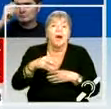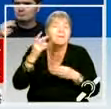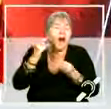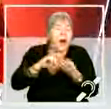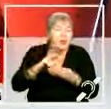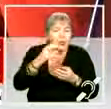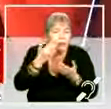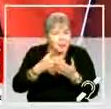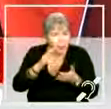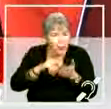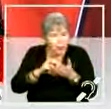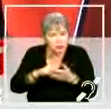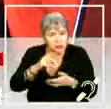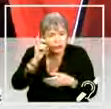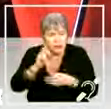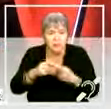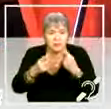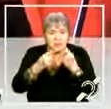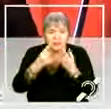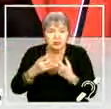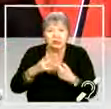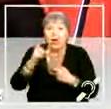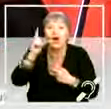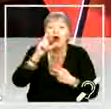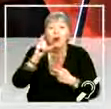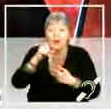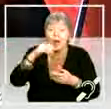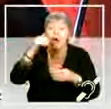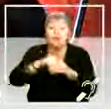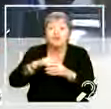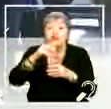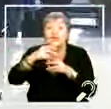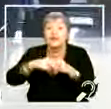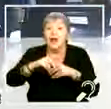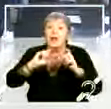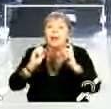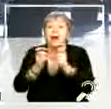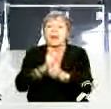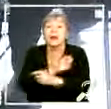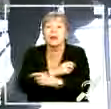fie clarificat? Săptămâna viitoare, luni, este programat votul final la Camera Deputaților.